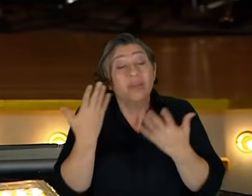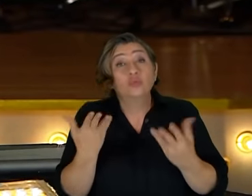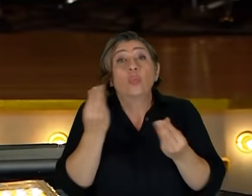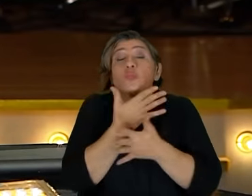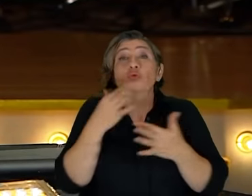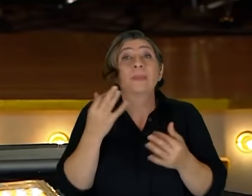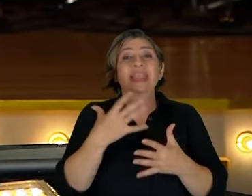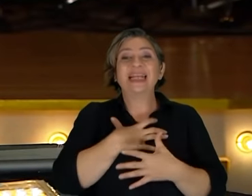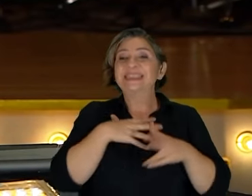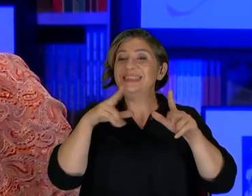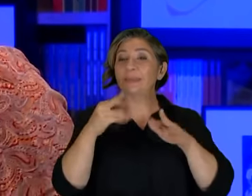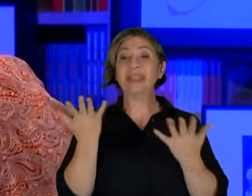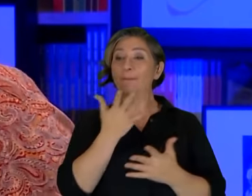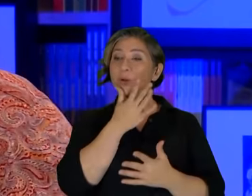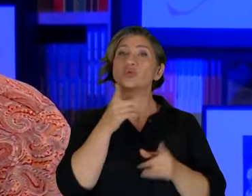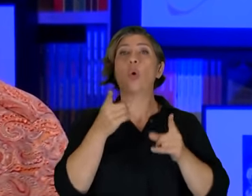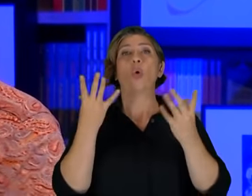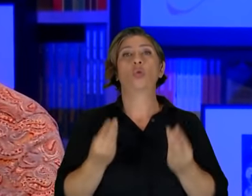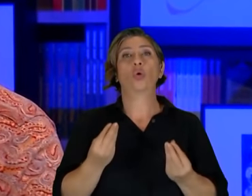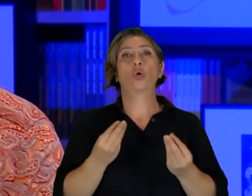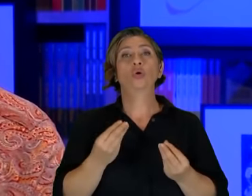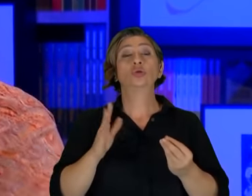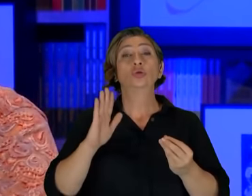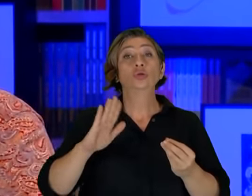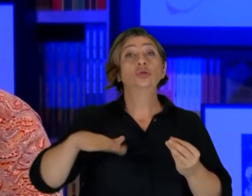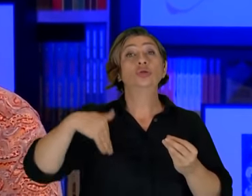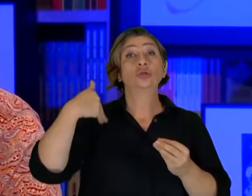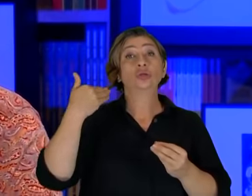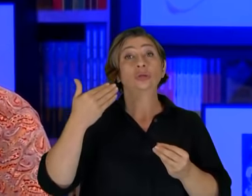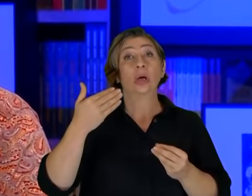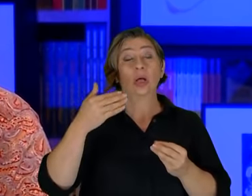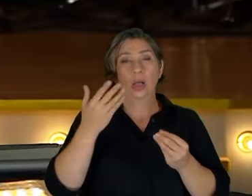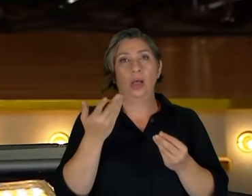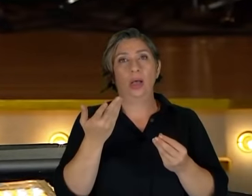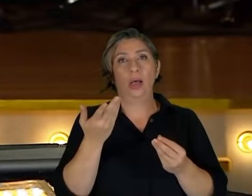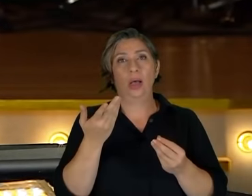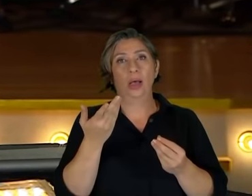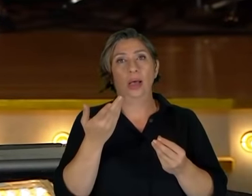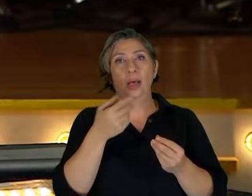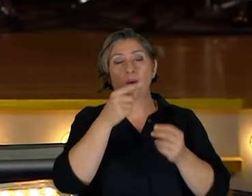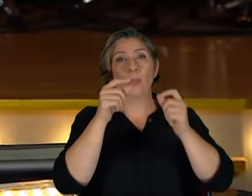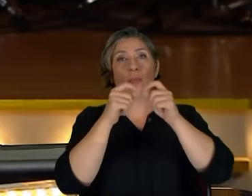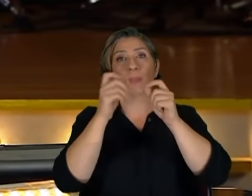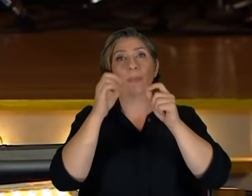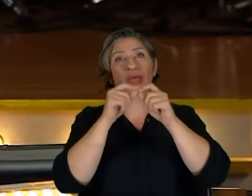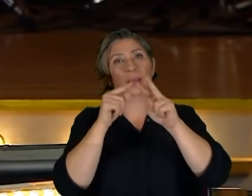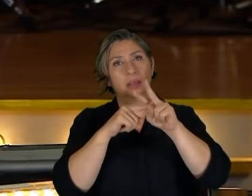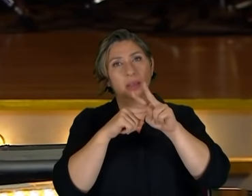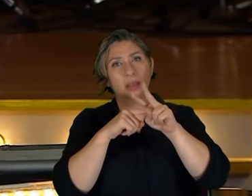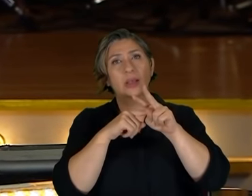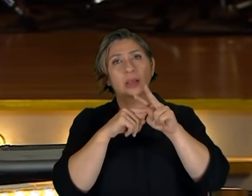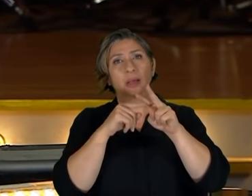ki çünkü kendisi gibi ne biliyorsa o oluyor. Sonra aynı işte... Ama şey de neydi oğlanın adı?